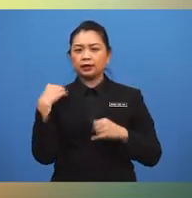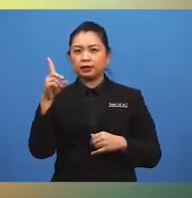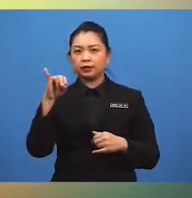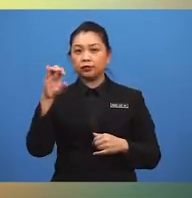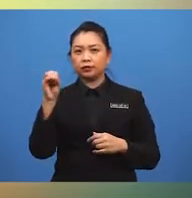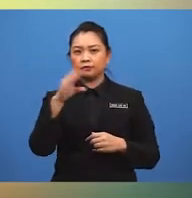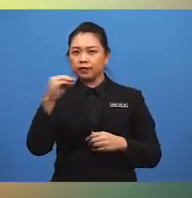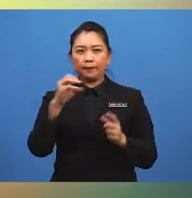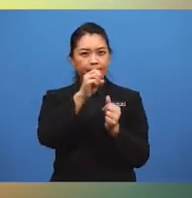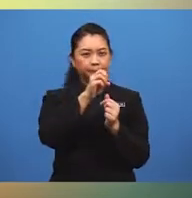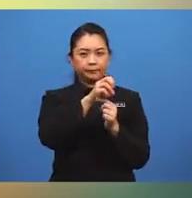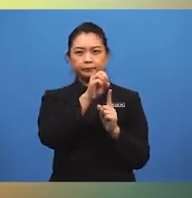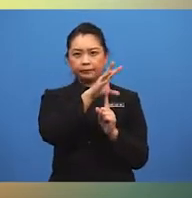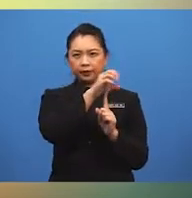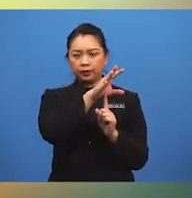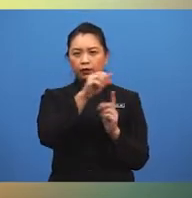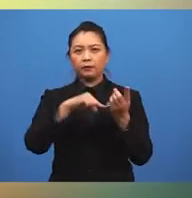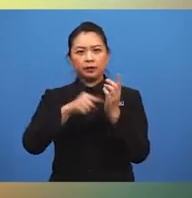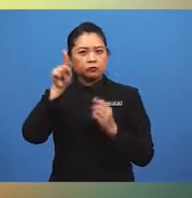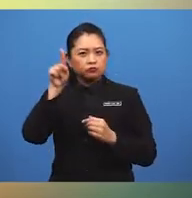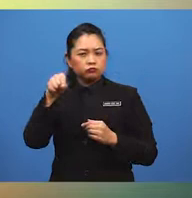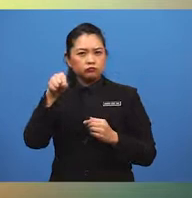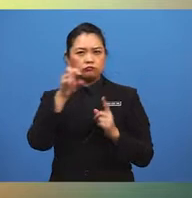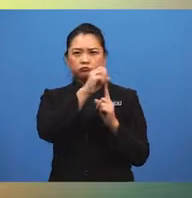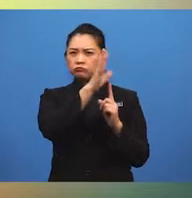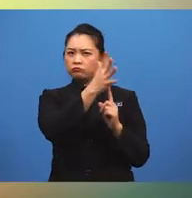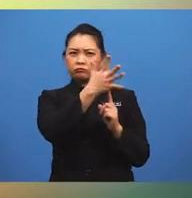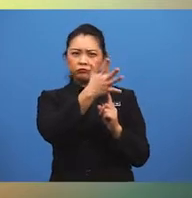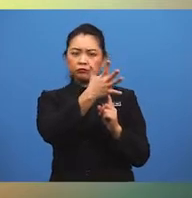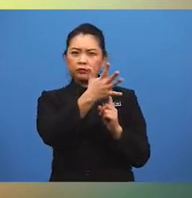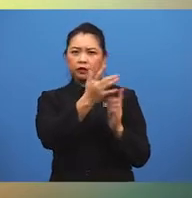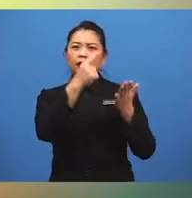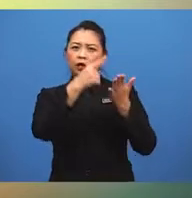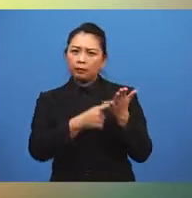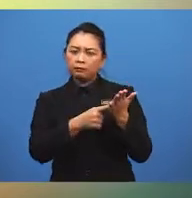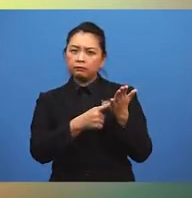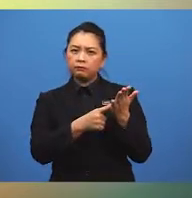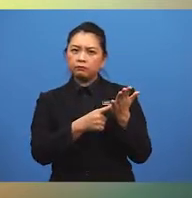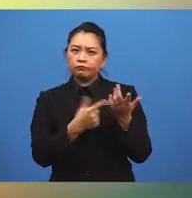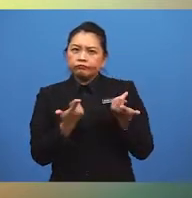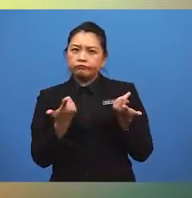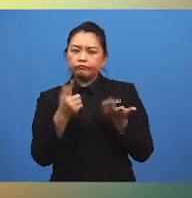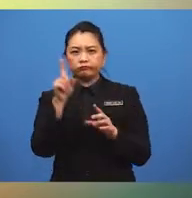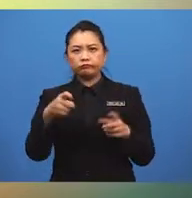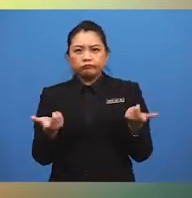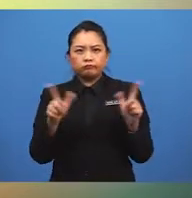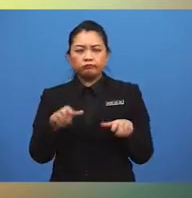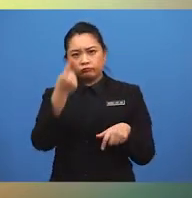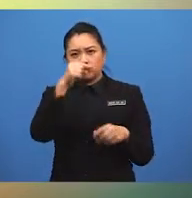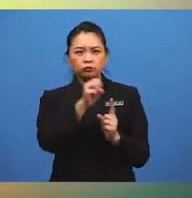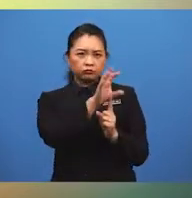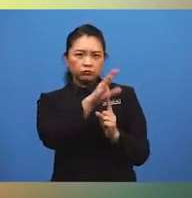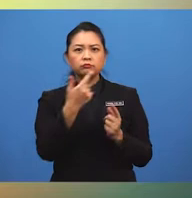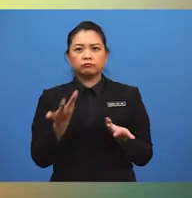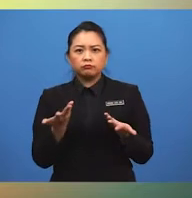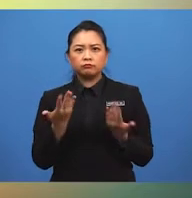mentol. Apabila suis dihidupkan, mentol tidak menyala. Apakah yang perlu dilakukan untuk menyalakan